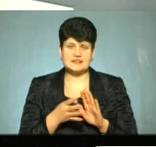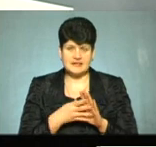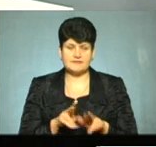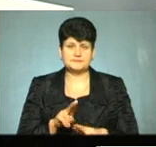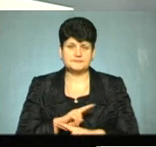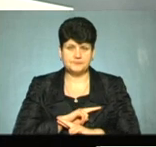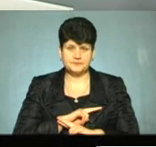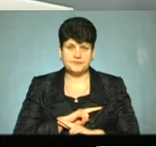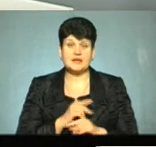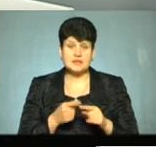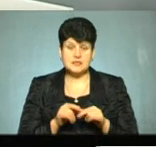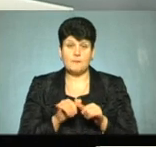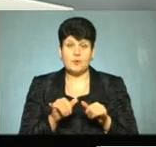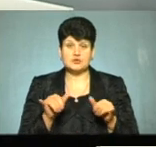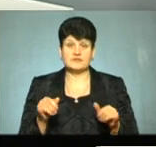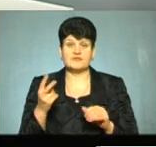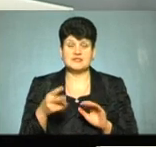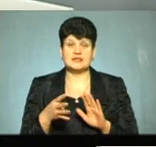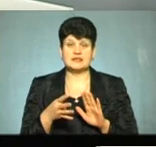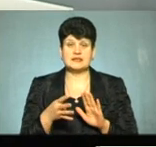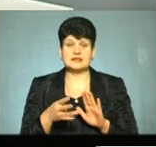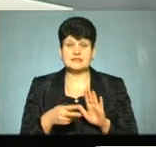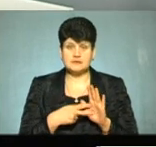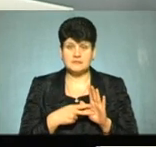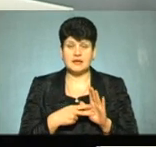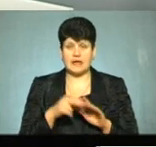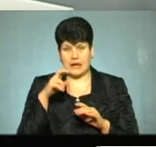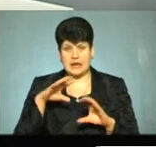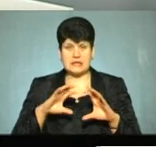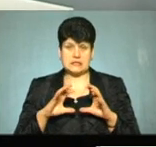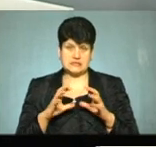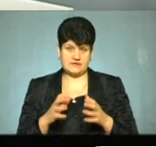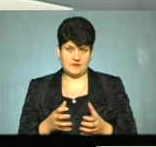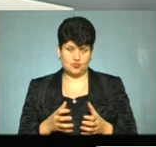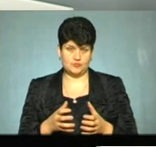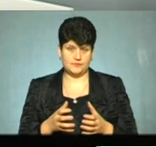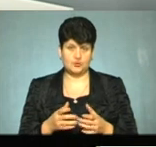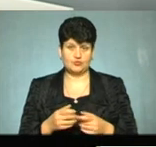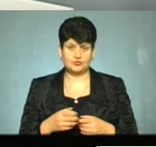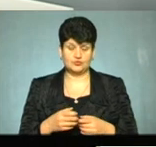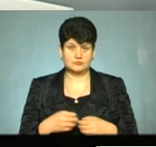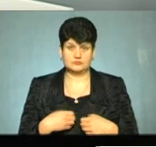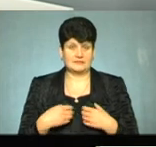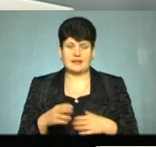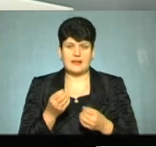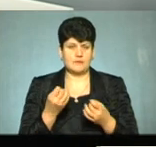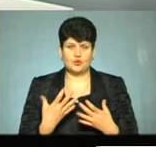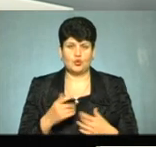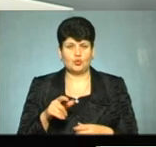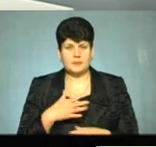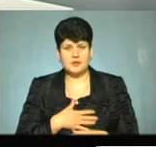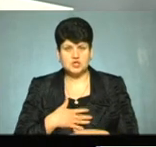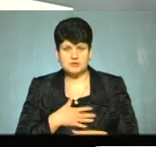випадків, і коронавірусна інфекція поширена вже в 27 країнах світу. Тому паніка неспроста,